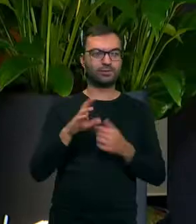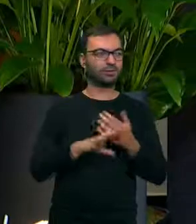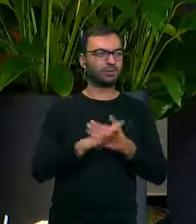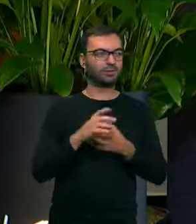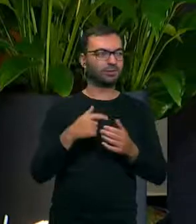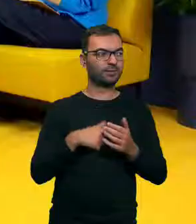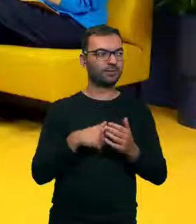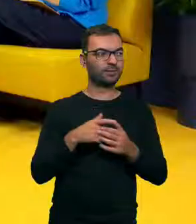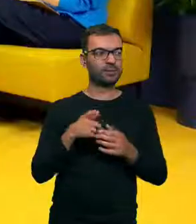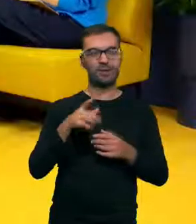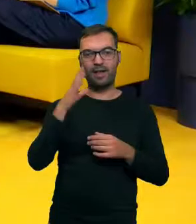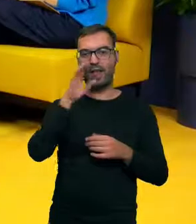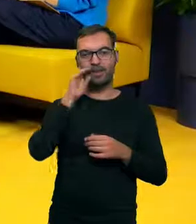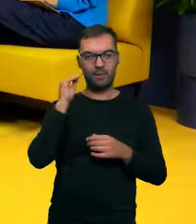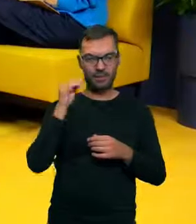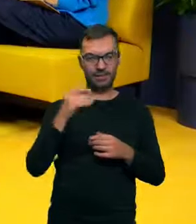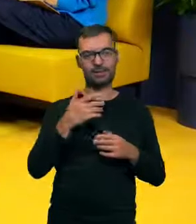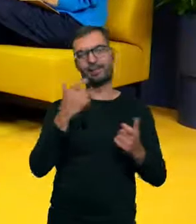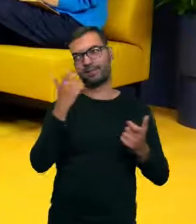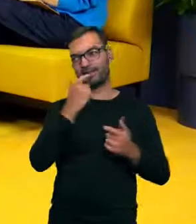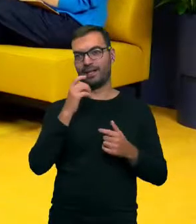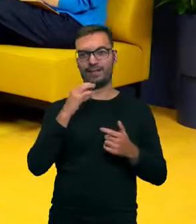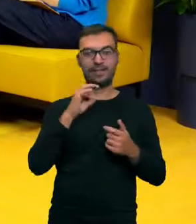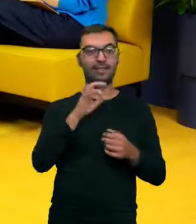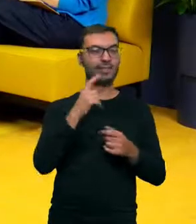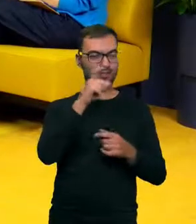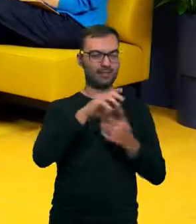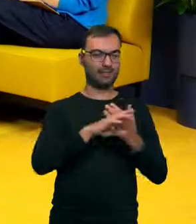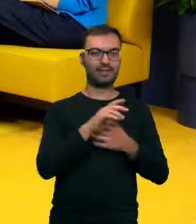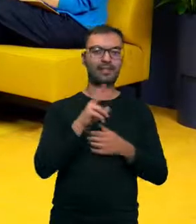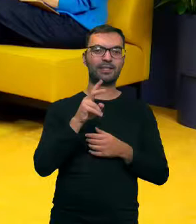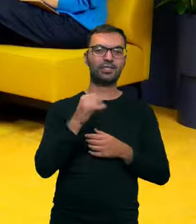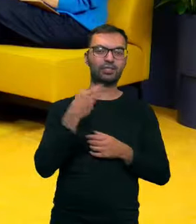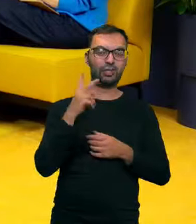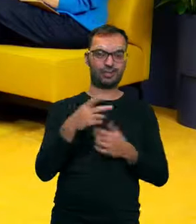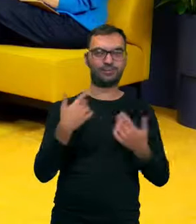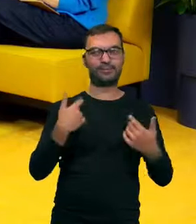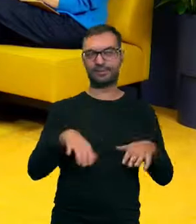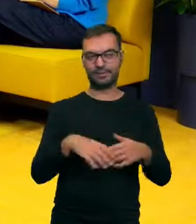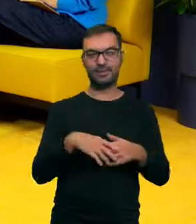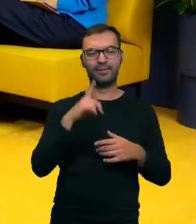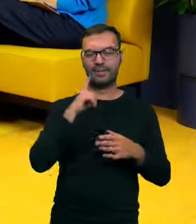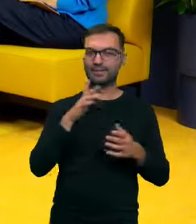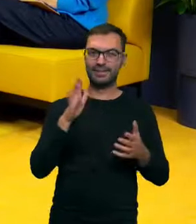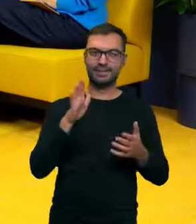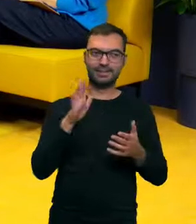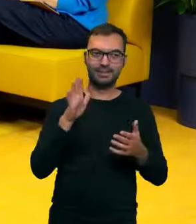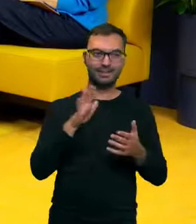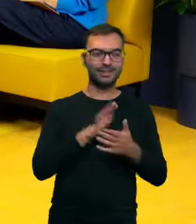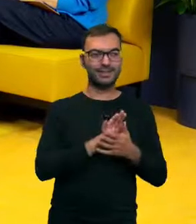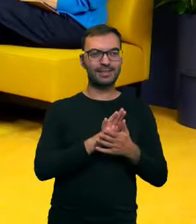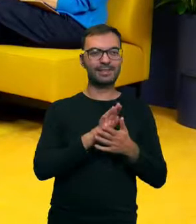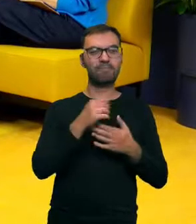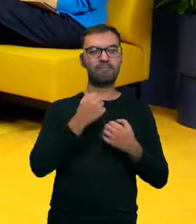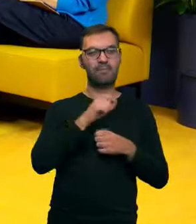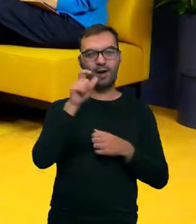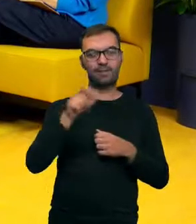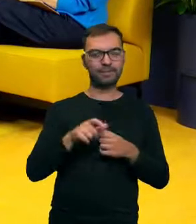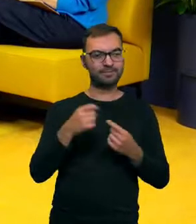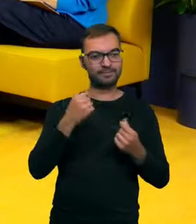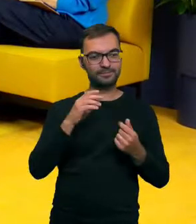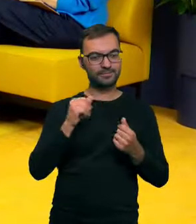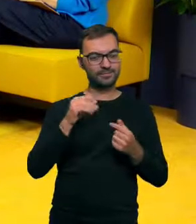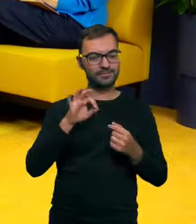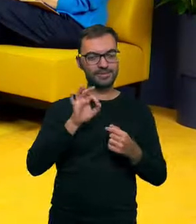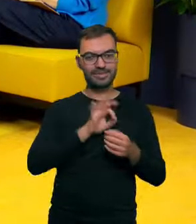Wawrzyna. To mi dalej wydaje zabawne. A u ciebie zagrał Czesława Kiszczaka. Ale to jest bardzo specyficzny rodzaj postaci, bardzo, bardzo,